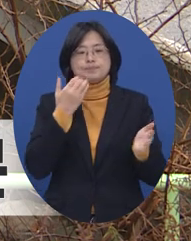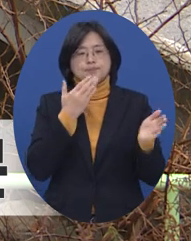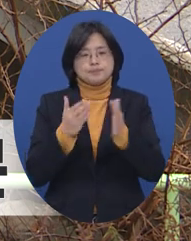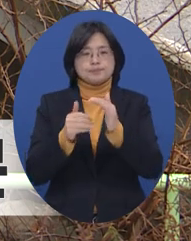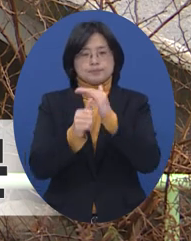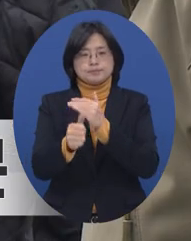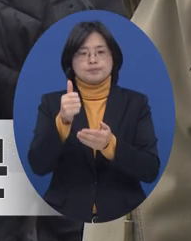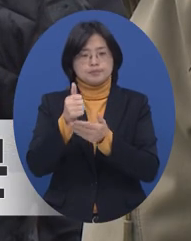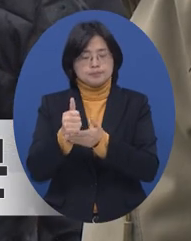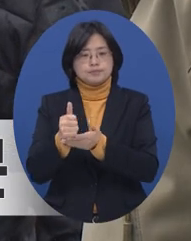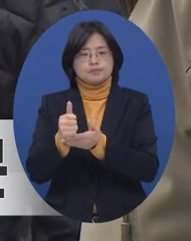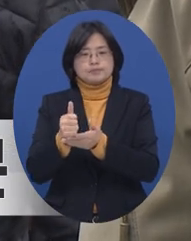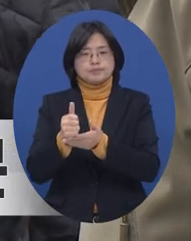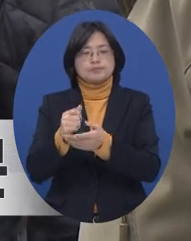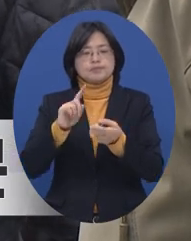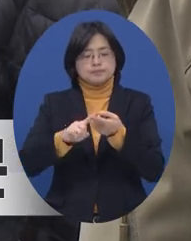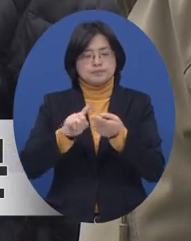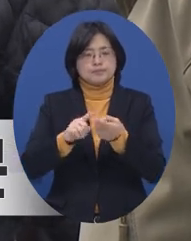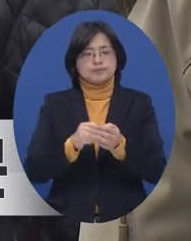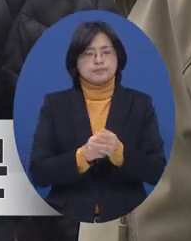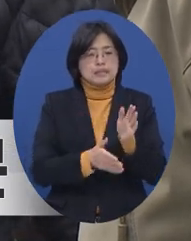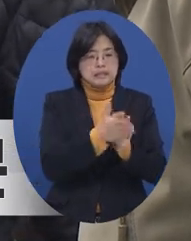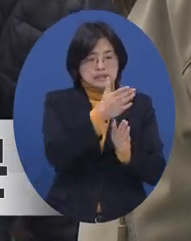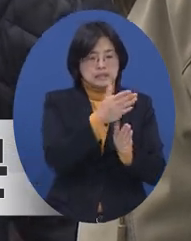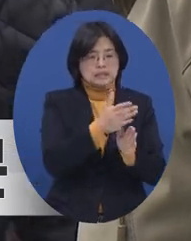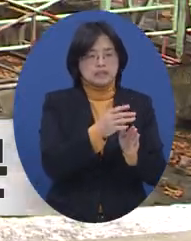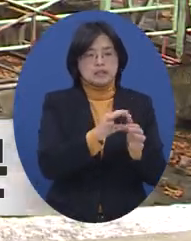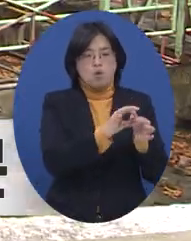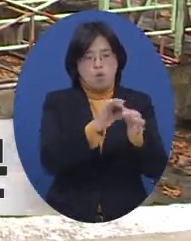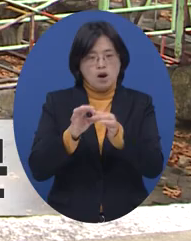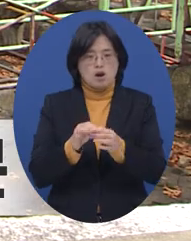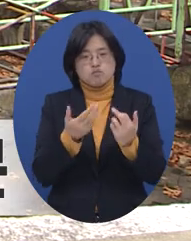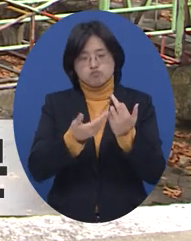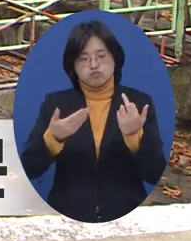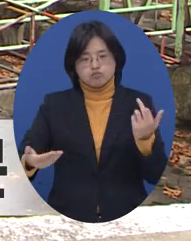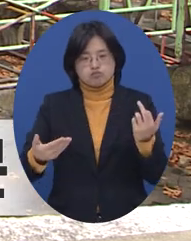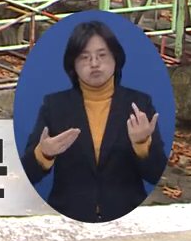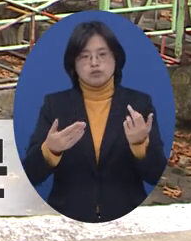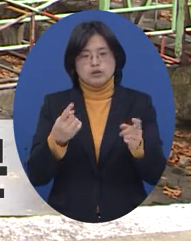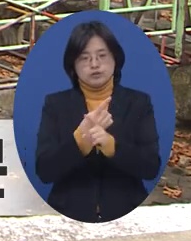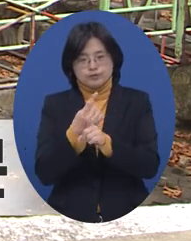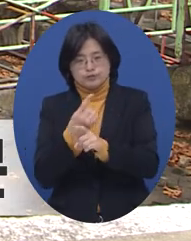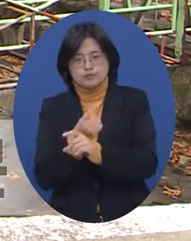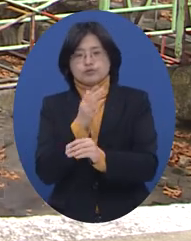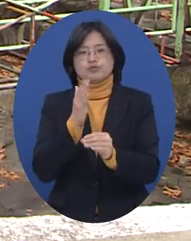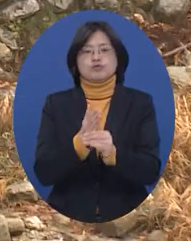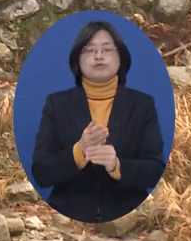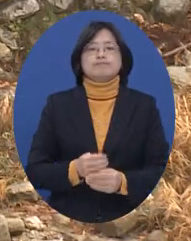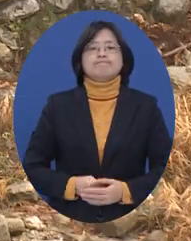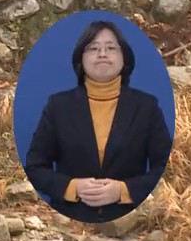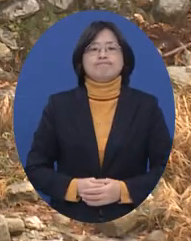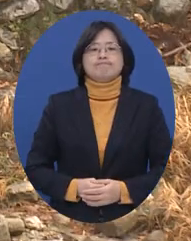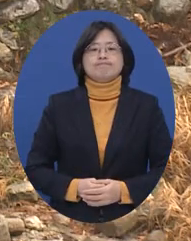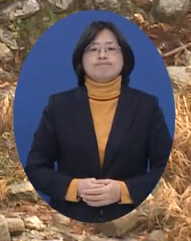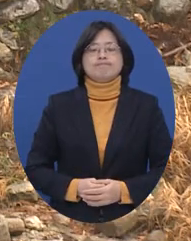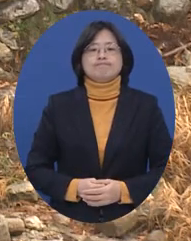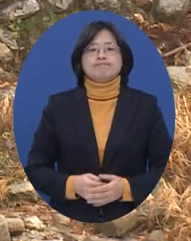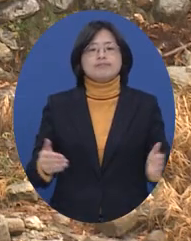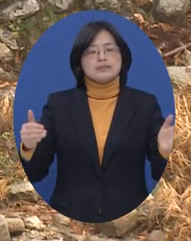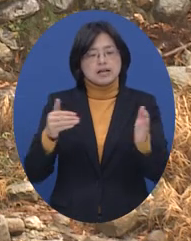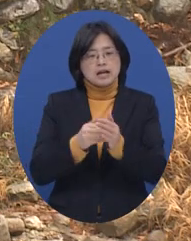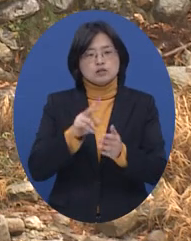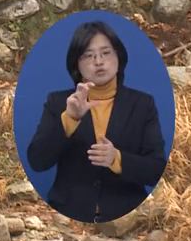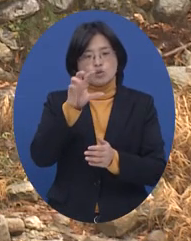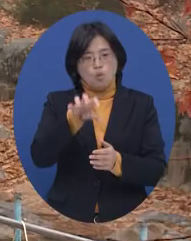이재명 지사의 정책 의지에 따라 시군과 함께 도내 하천 계곡에 대한 정비를 실시하고 있습니다. 지금까지 25개 시군